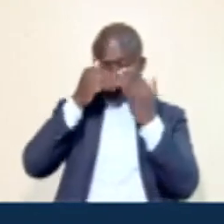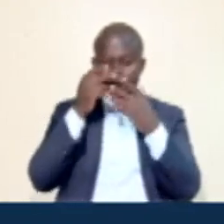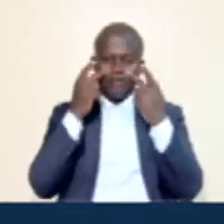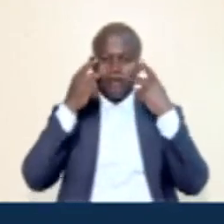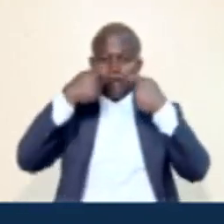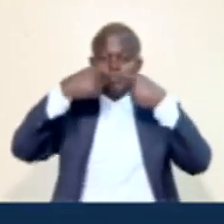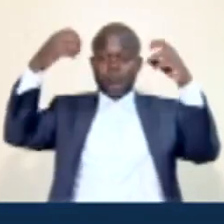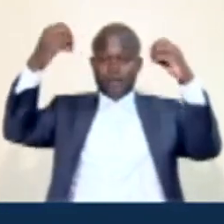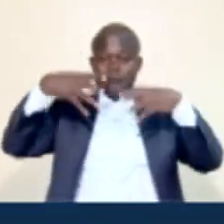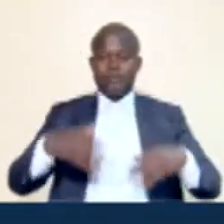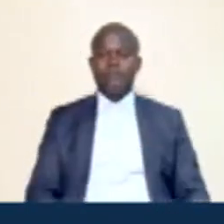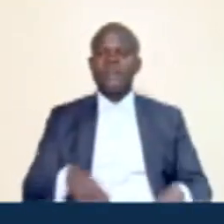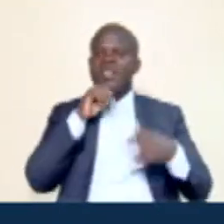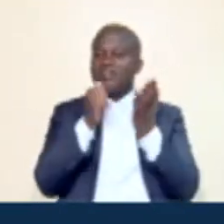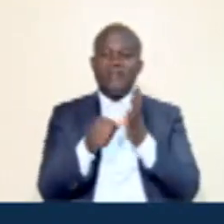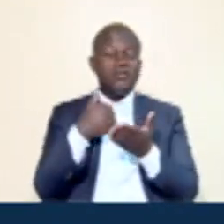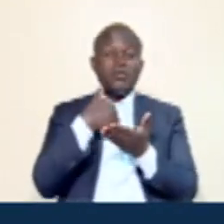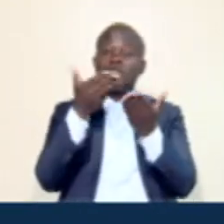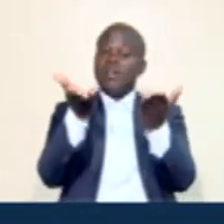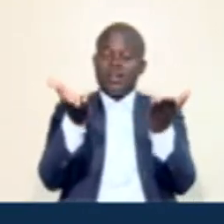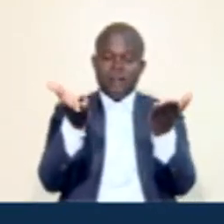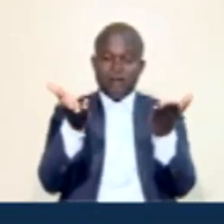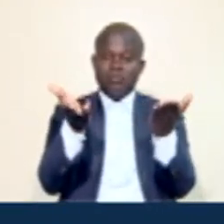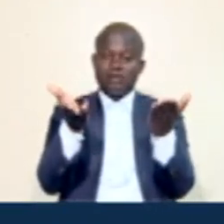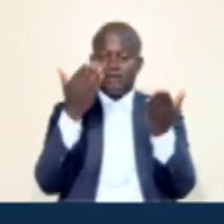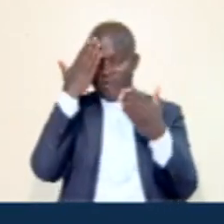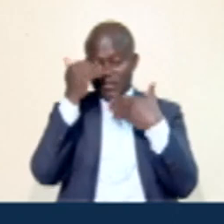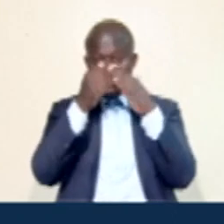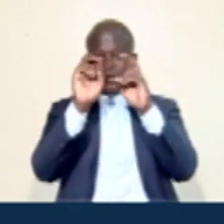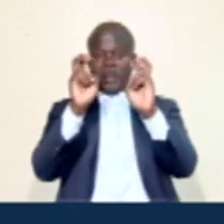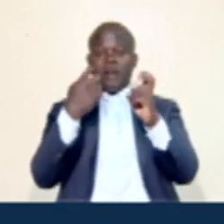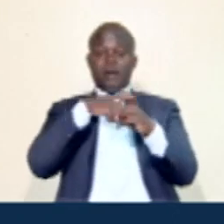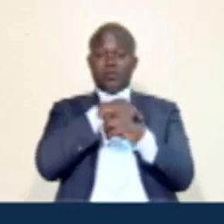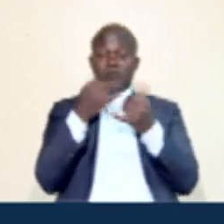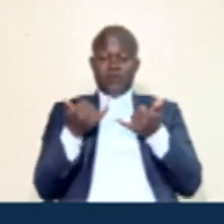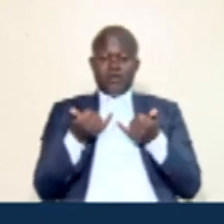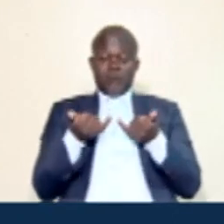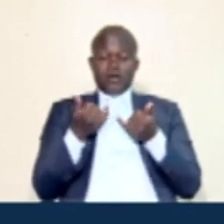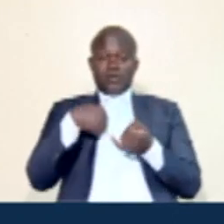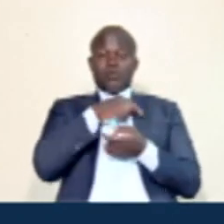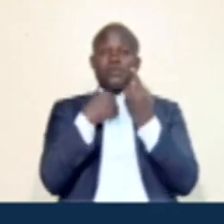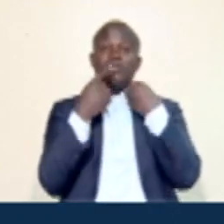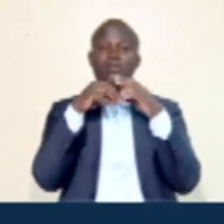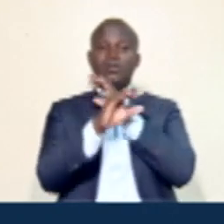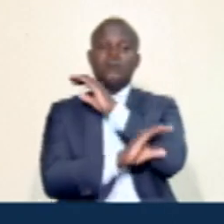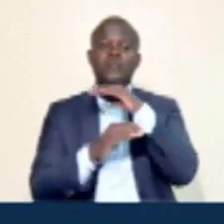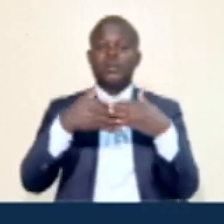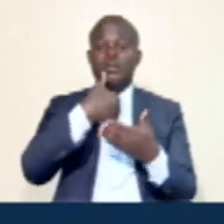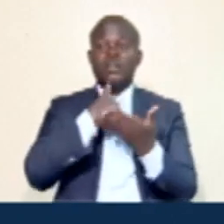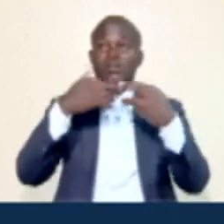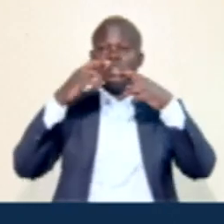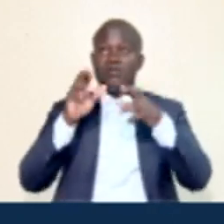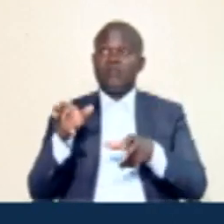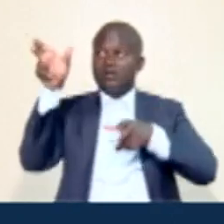muriro w'amashanyarazi nta kibazo cy'amapoto gihari kubera ko n'ubu ngubu tuvugana mu gihugu dufite